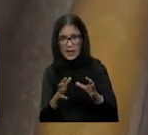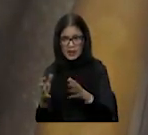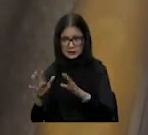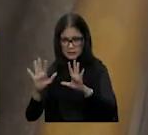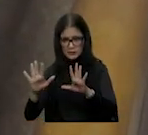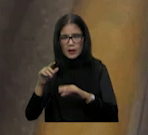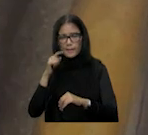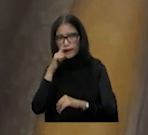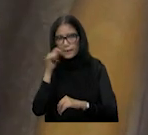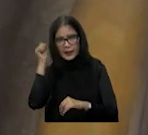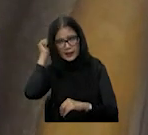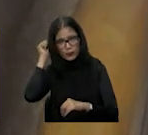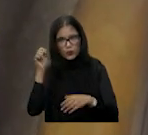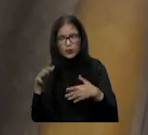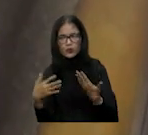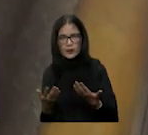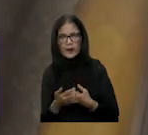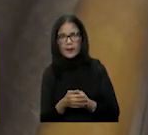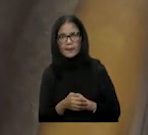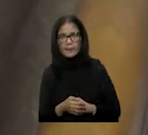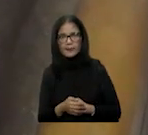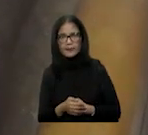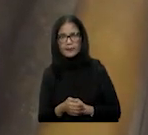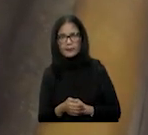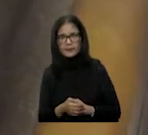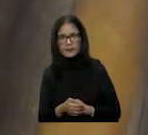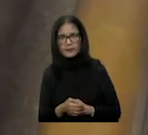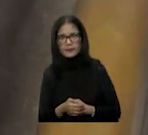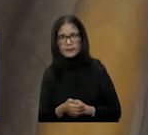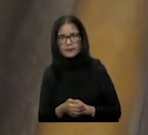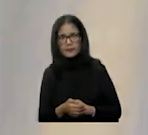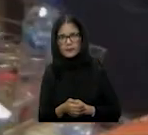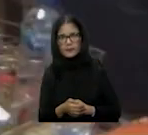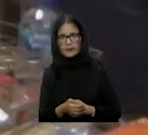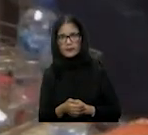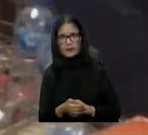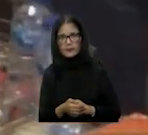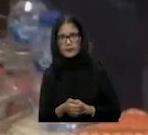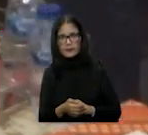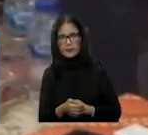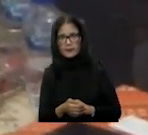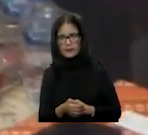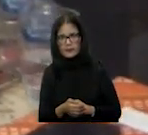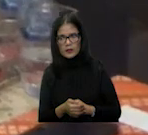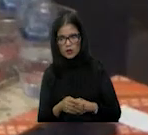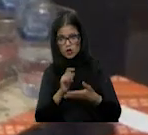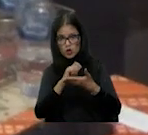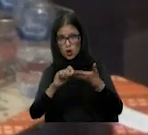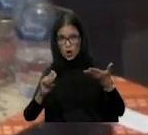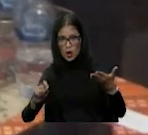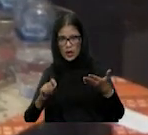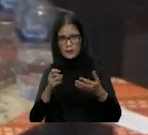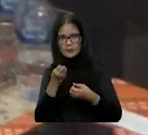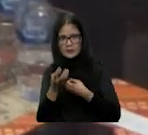hanya kena yang bulanan dan yang pakaian aja. Sekolah juga telah melakukan